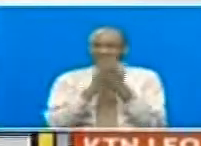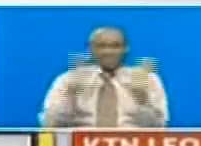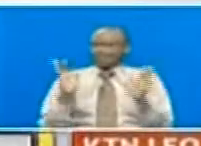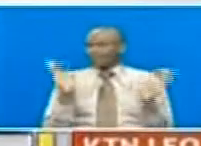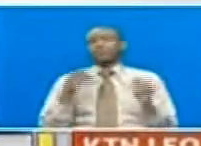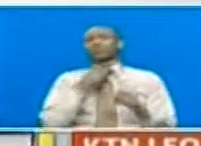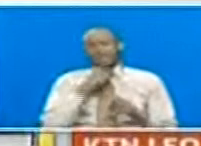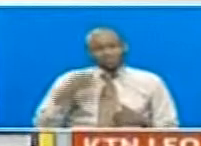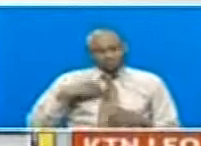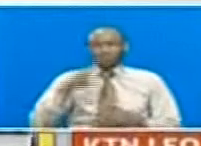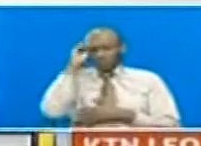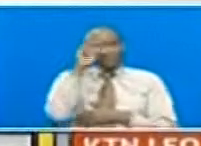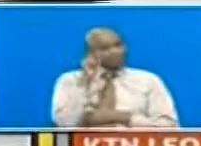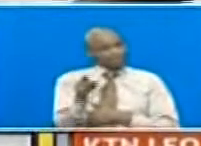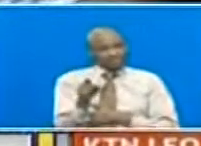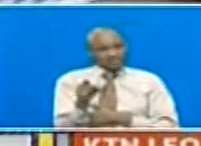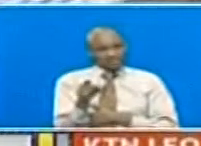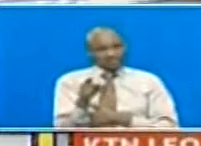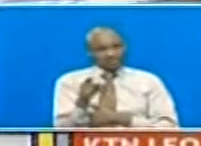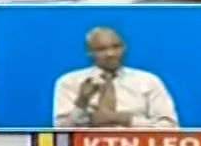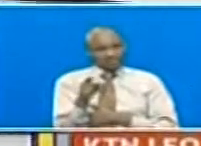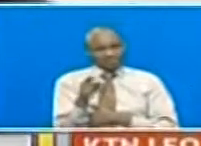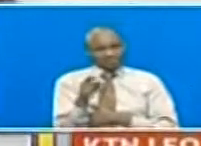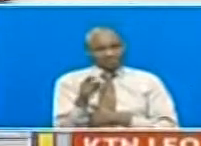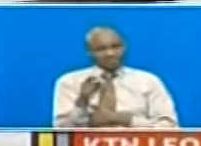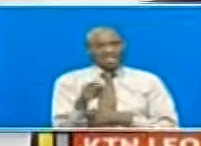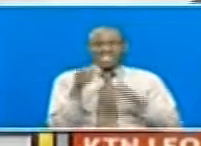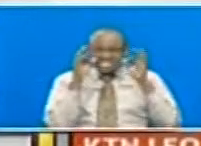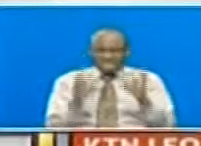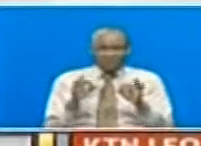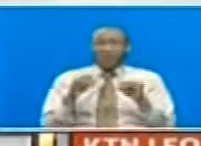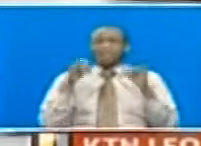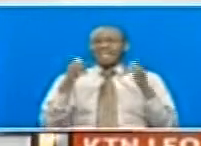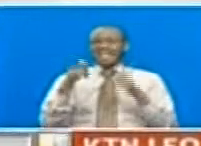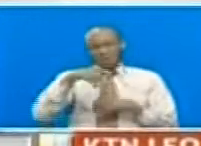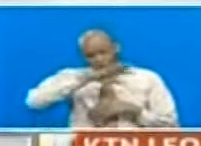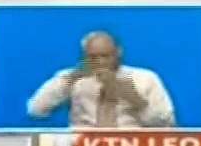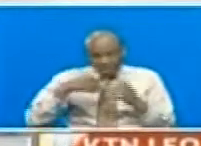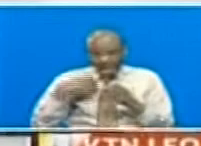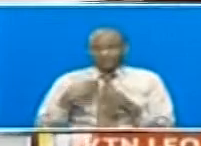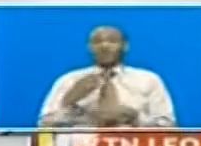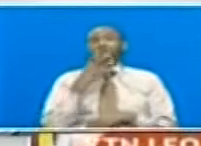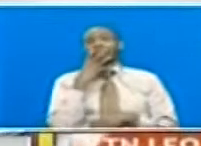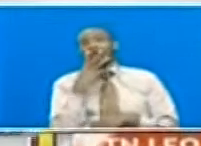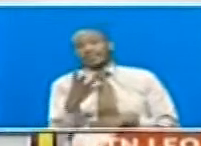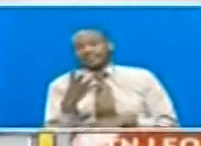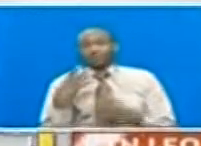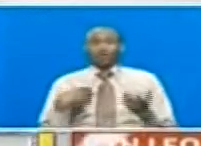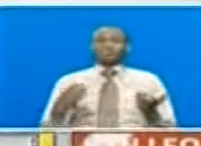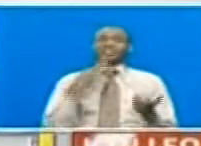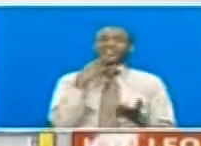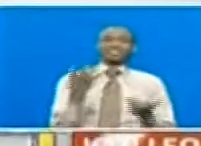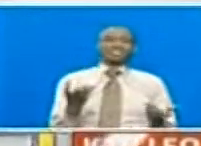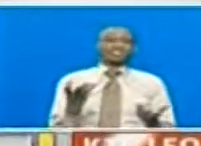watu wapate mafunzo fulani. Ikiwa plane nzima ulikuweza kupata shilingi 300-400, ilikuwa ina maana ya nini?